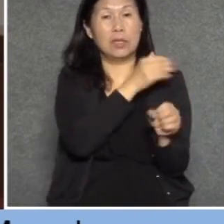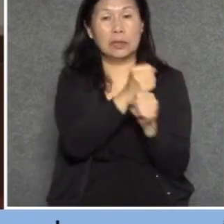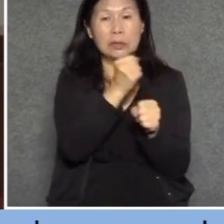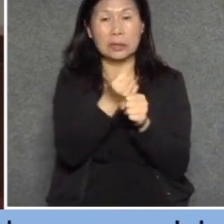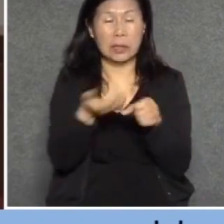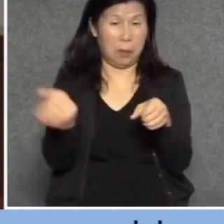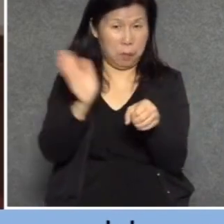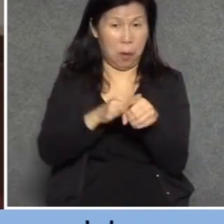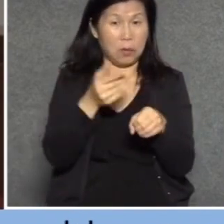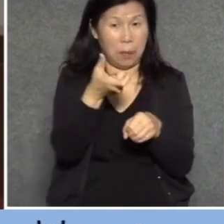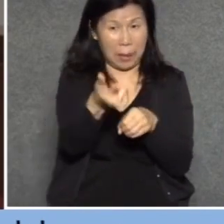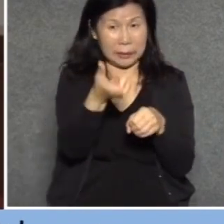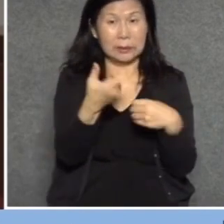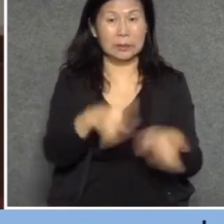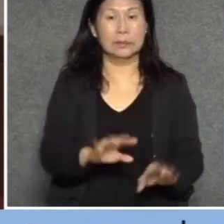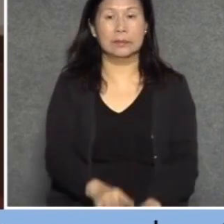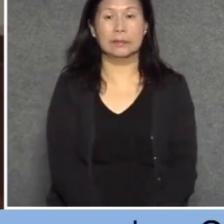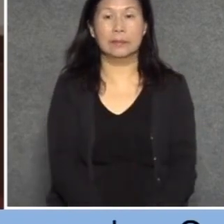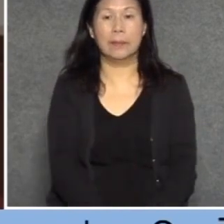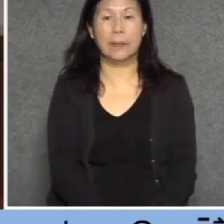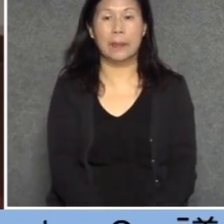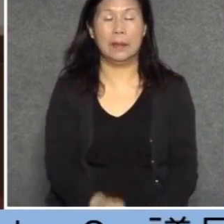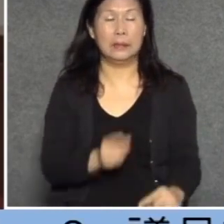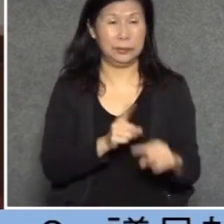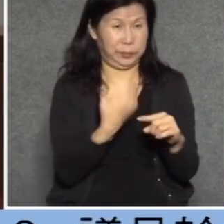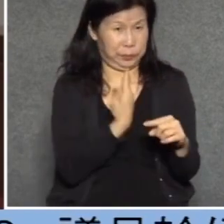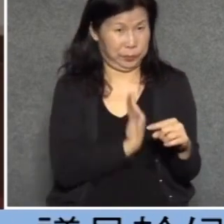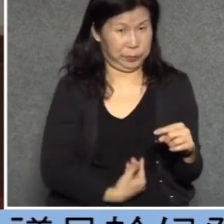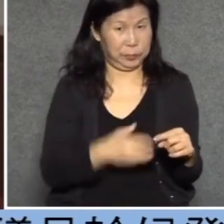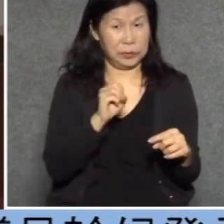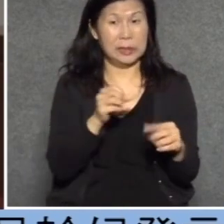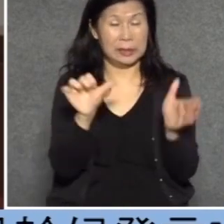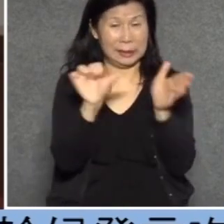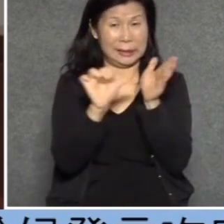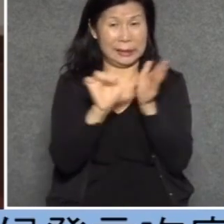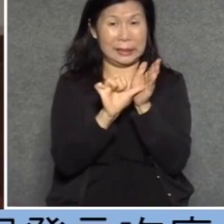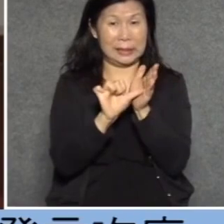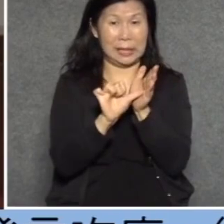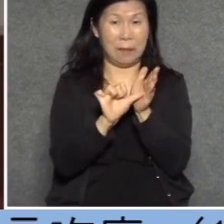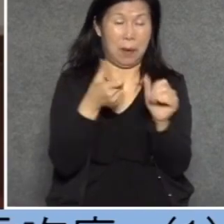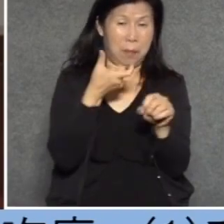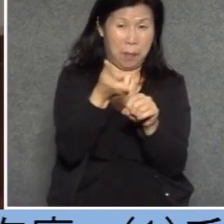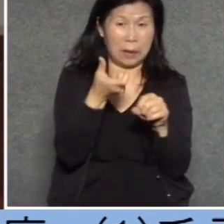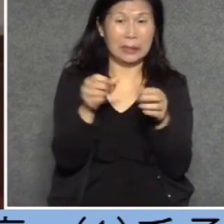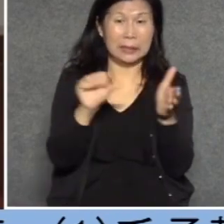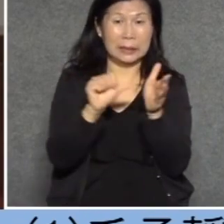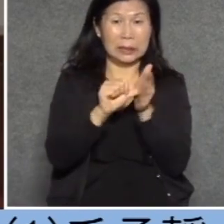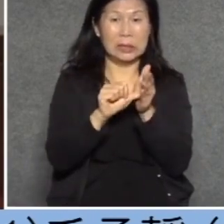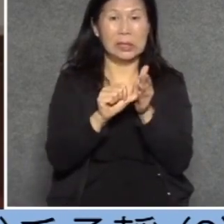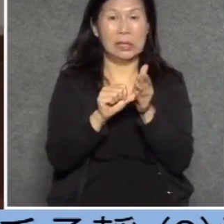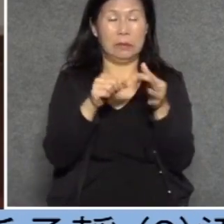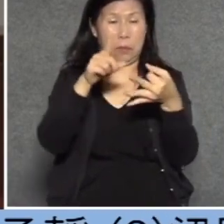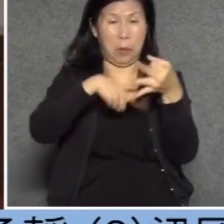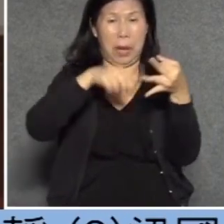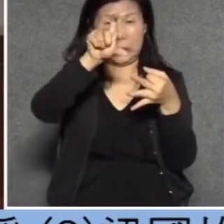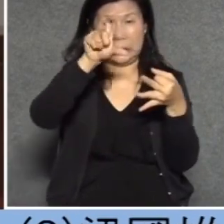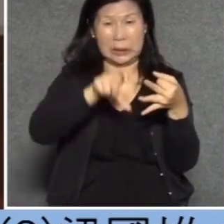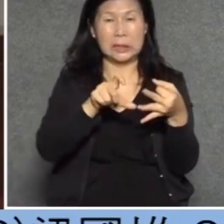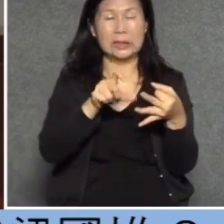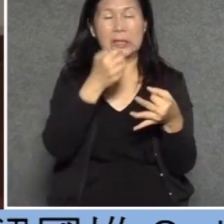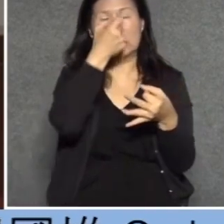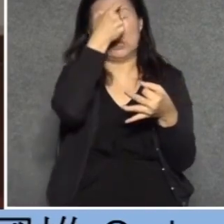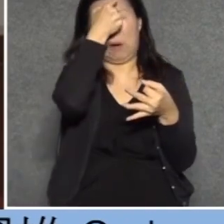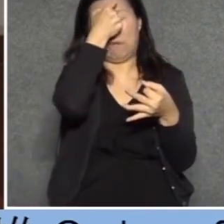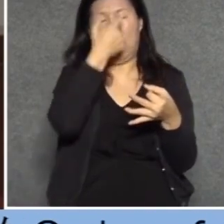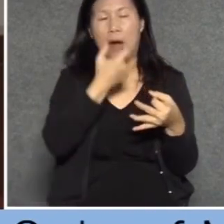補償，係咪？嗱，坦白講，特惠呢兩個字咧。就是令人好困擾嘅，即係我喺